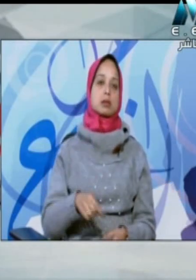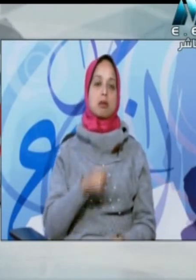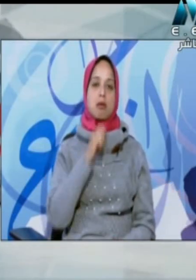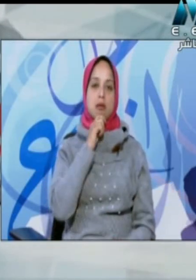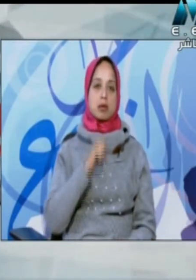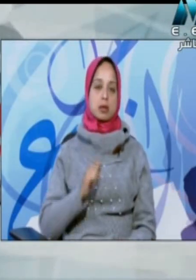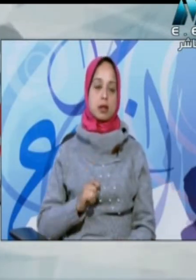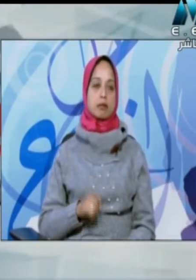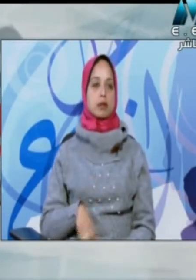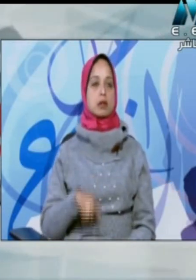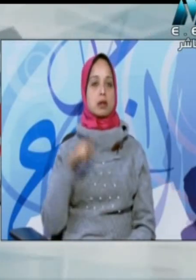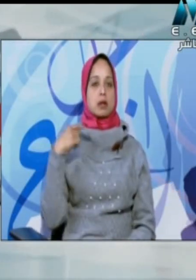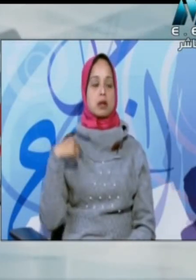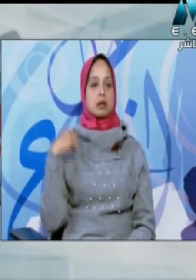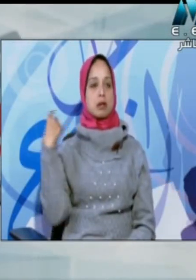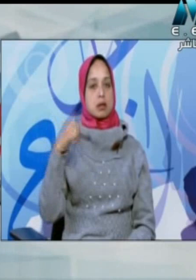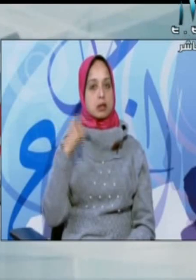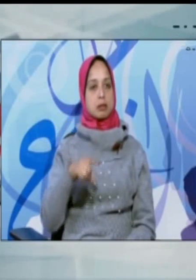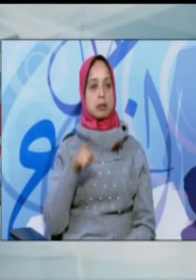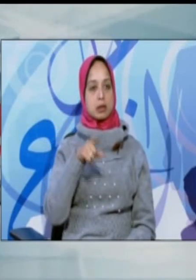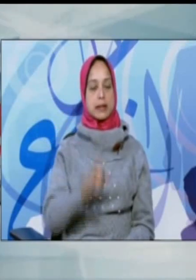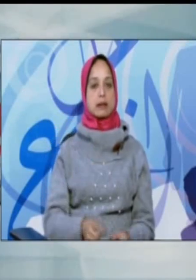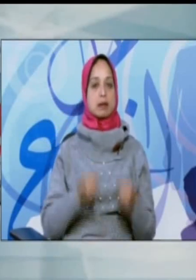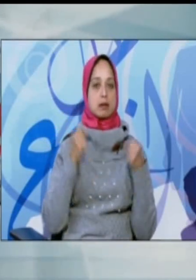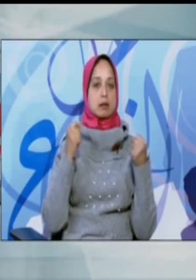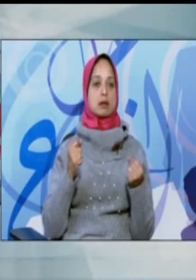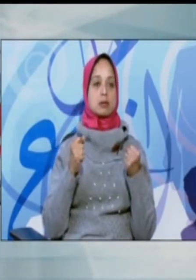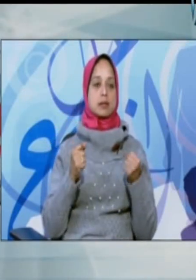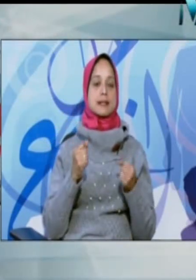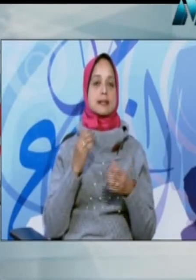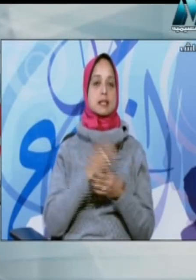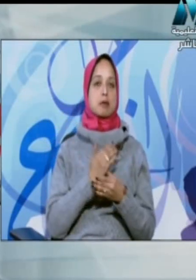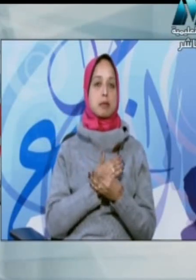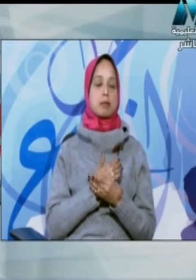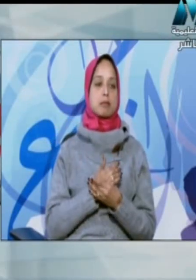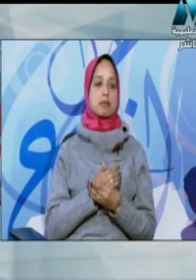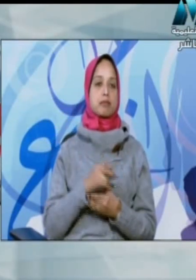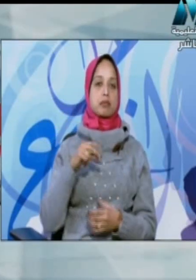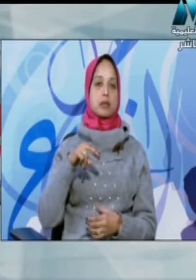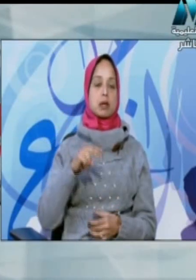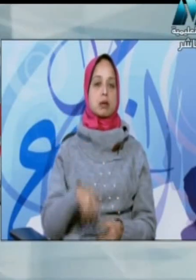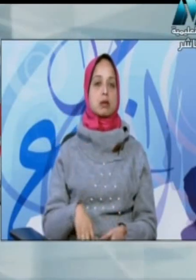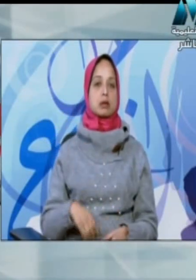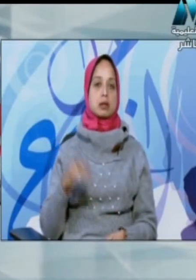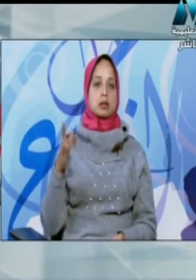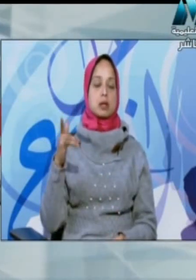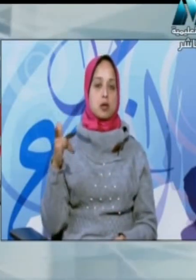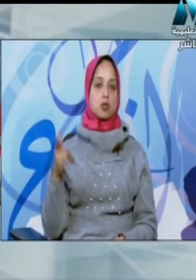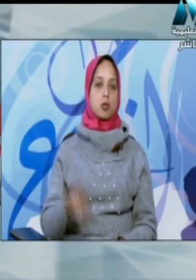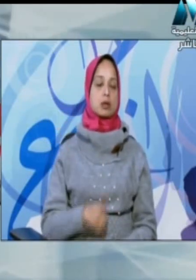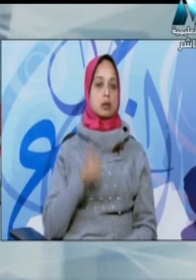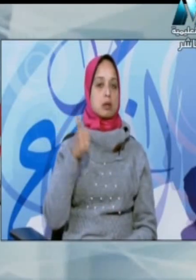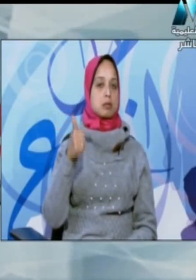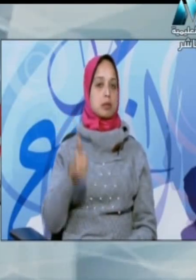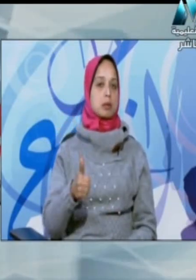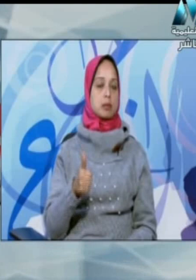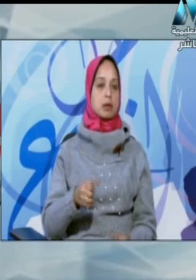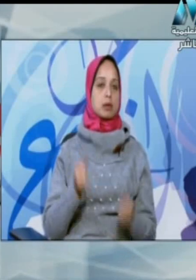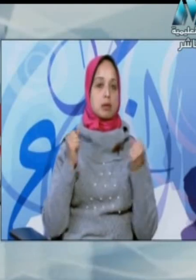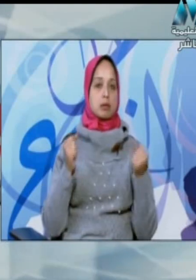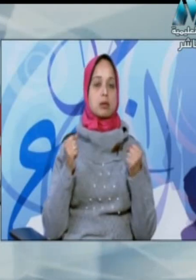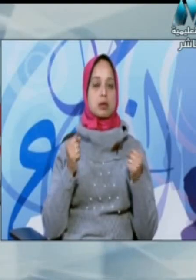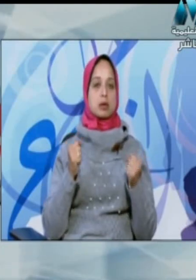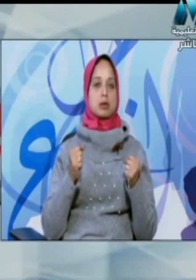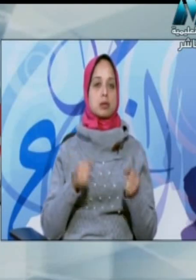عليا. طب النقراشي لما حل الجماعه هتقولوا ليه؟ لان حركه الاخوان قويت ولهم تنظيمات سريه وفرق من